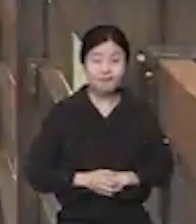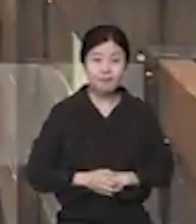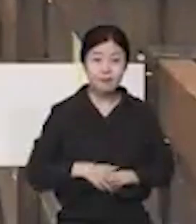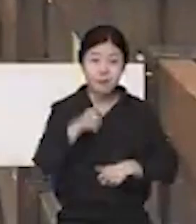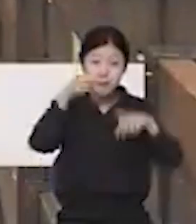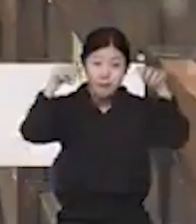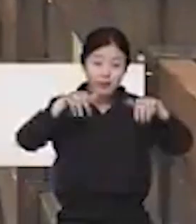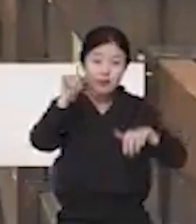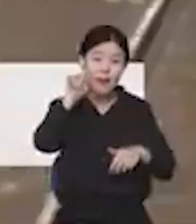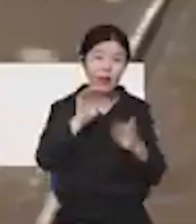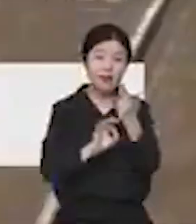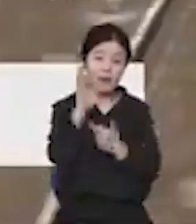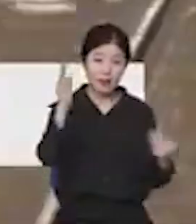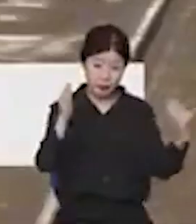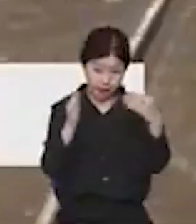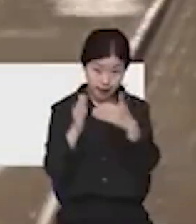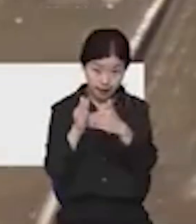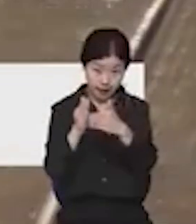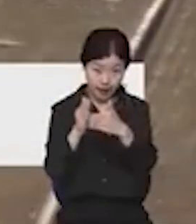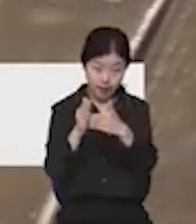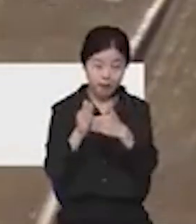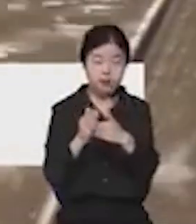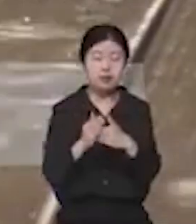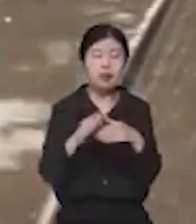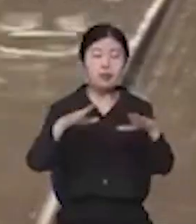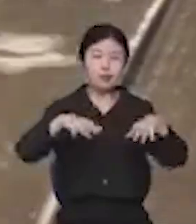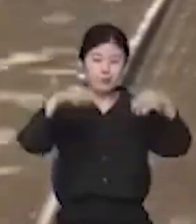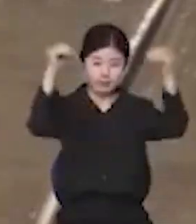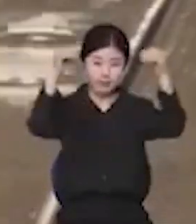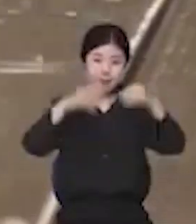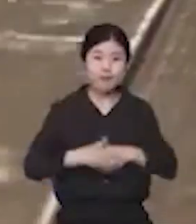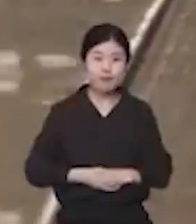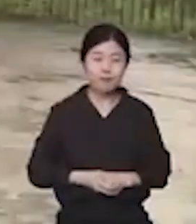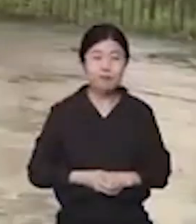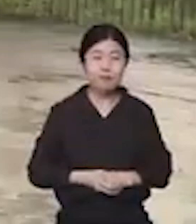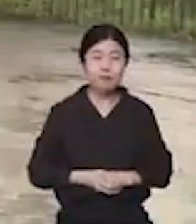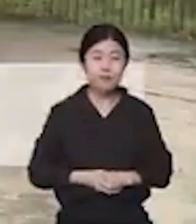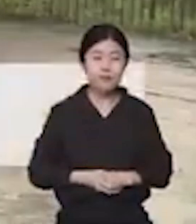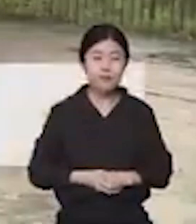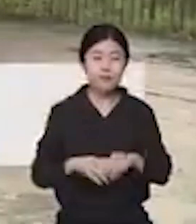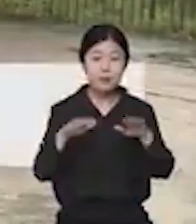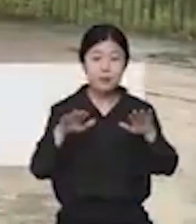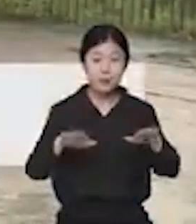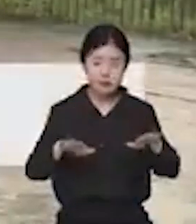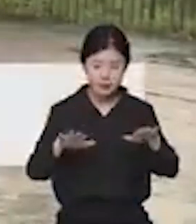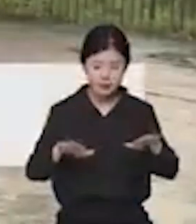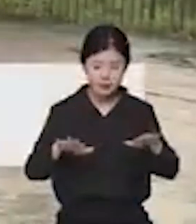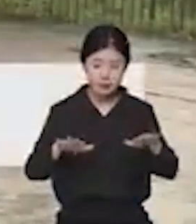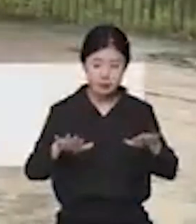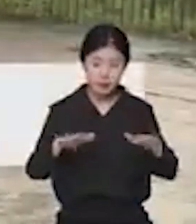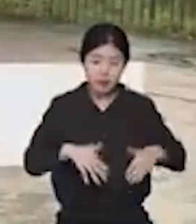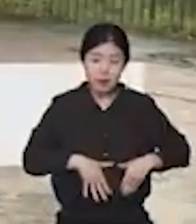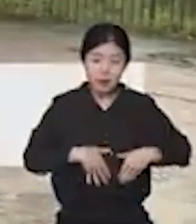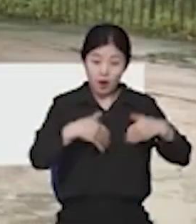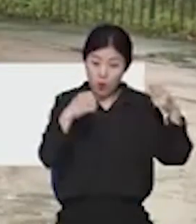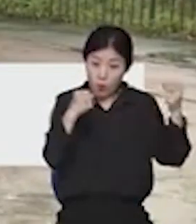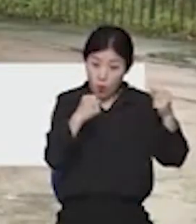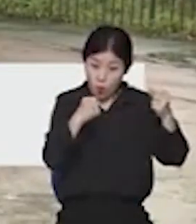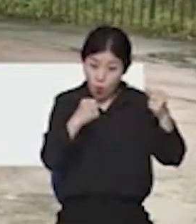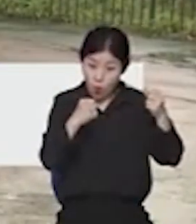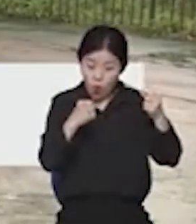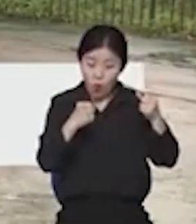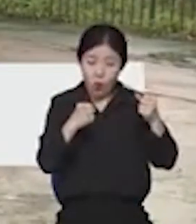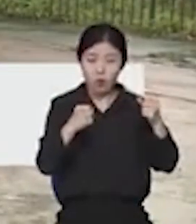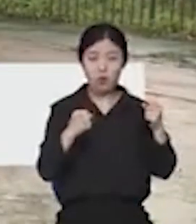이번 비는 내일 아침까지 내린 뒤 차차 그치겠습니다. 현재 정체전선상에서 발달한 비구름대 영향으로